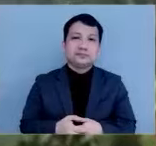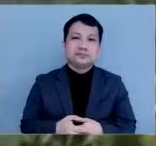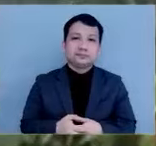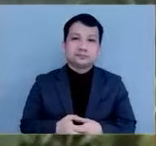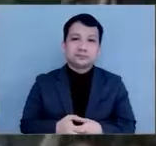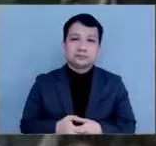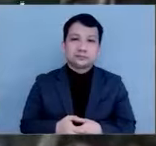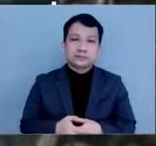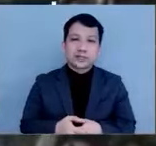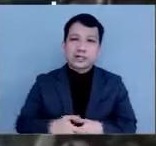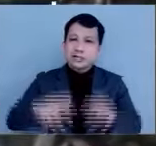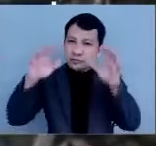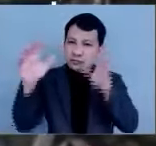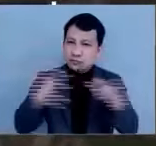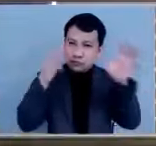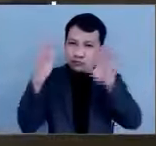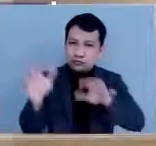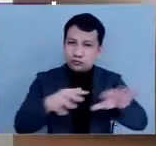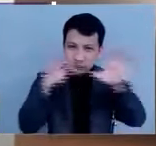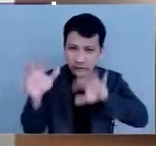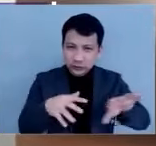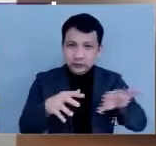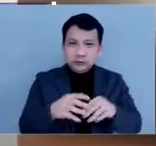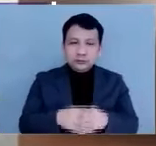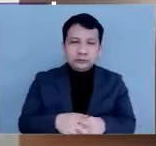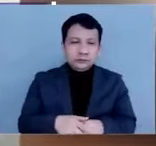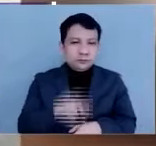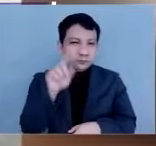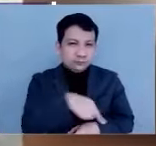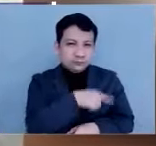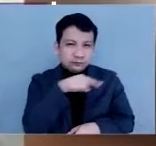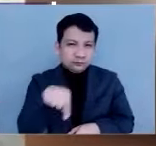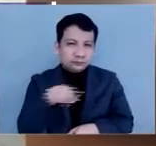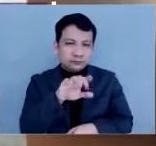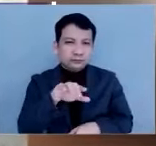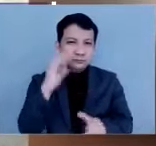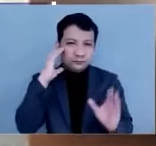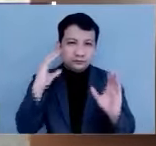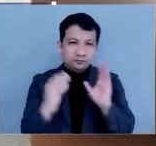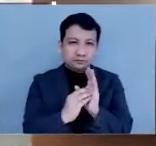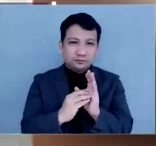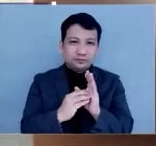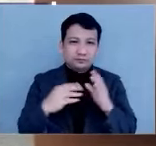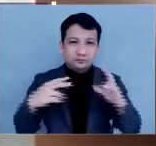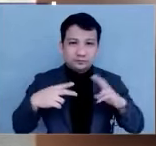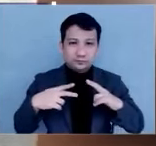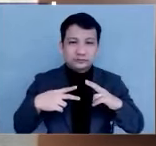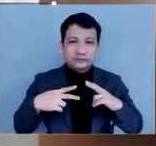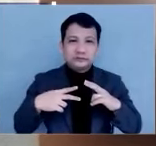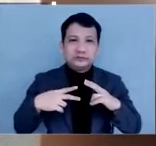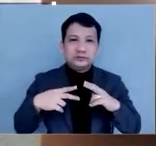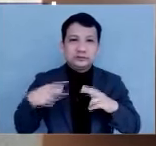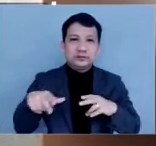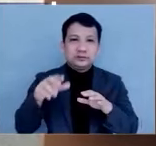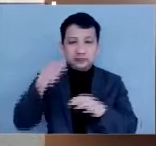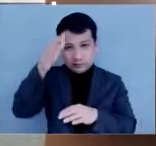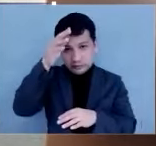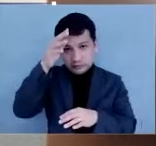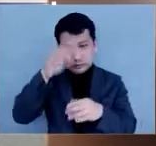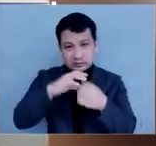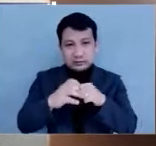Habang binabagyo ang Camarines Sur, binatikos online ang litrato ng pagbabakasyon daw sa Siargao ng mag-amang Camarines